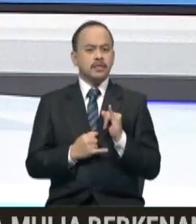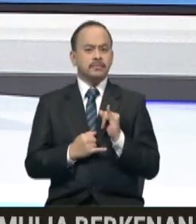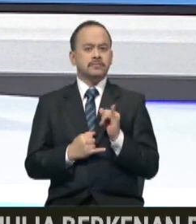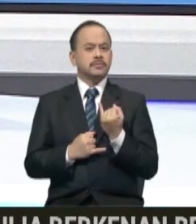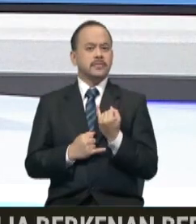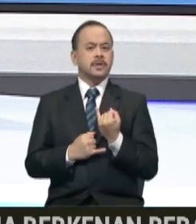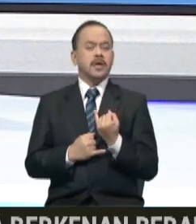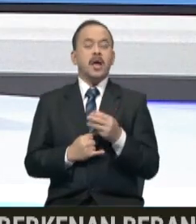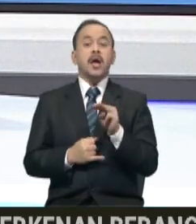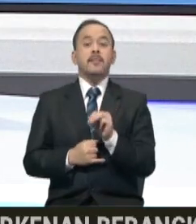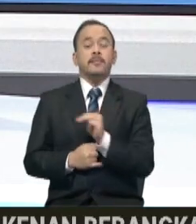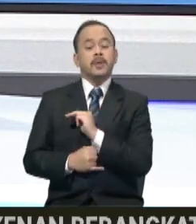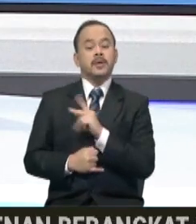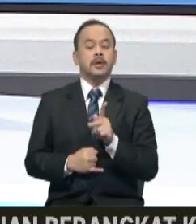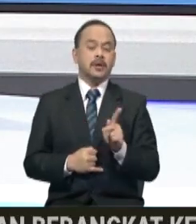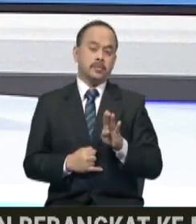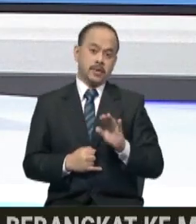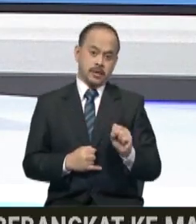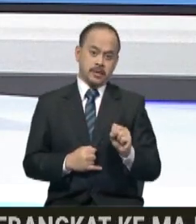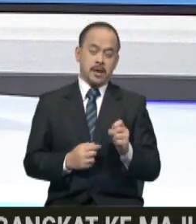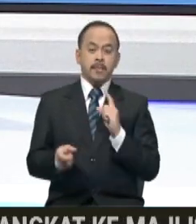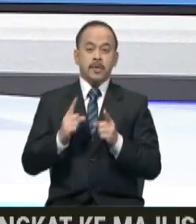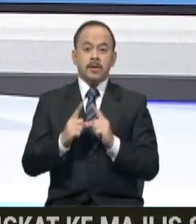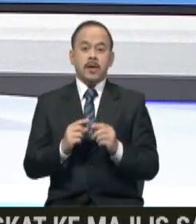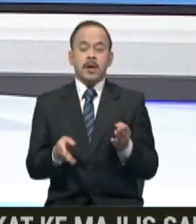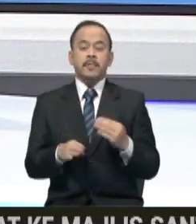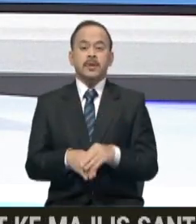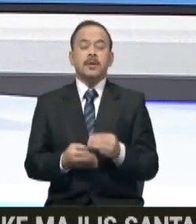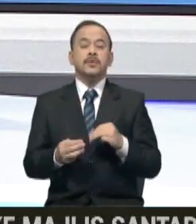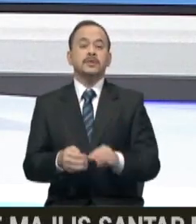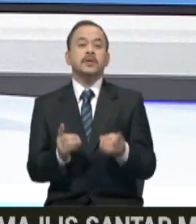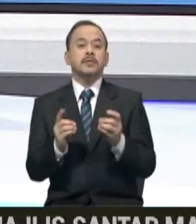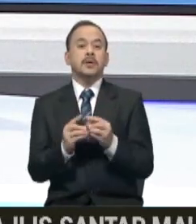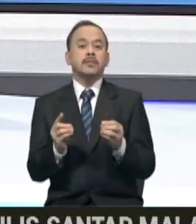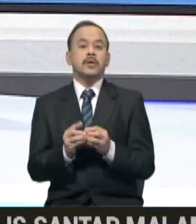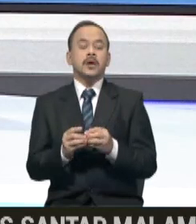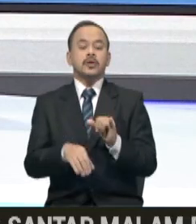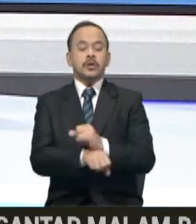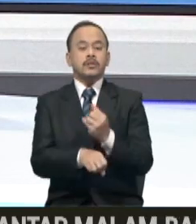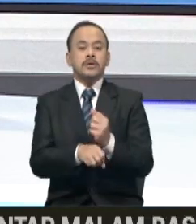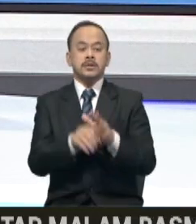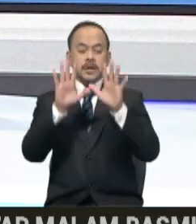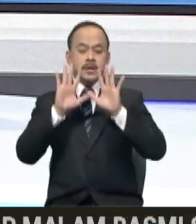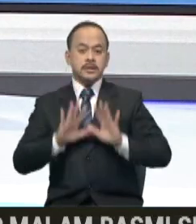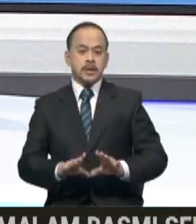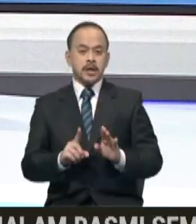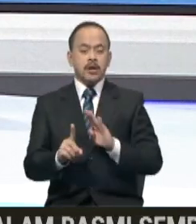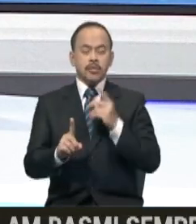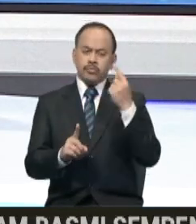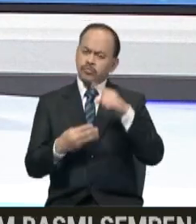Menteri Kebudayaan Belia dan Sukan menyatakan perkara itu pada Majlis Perasmian Mesyuarat Jawatan Kuasa ASEAN mengenai